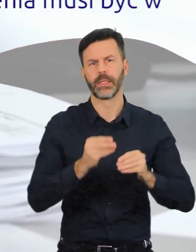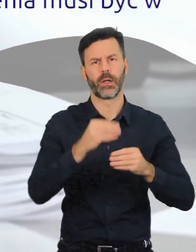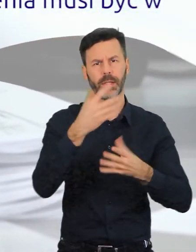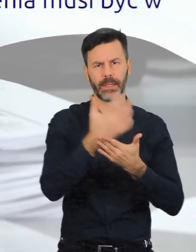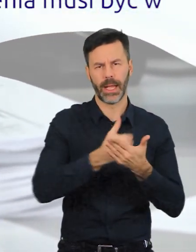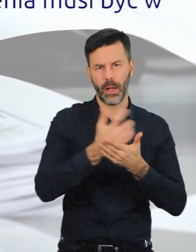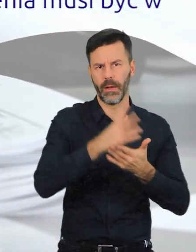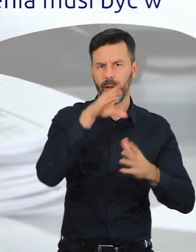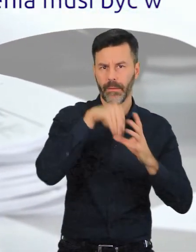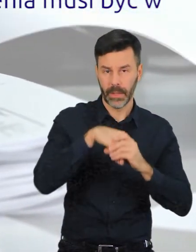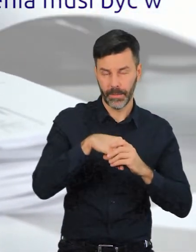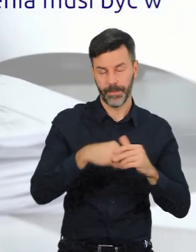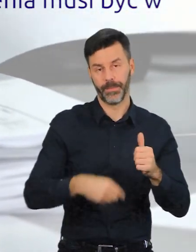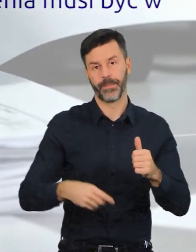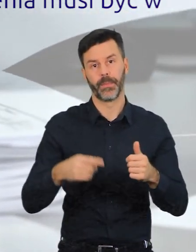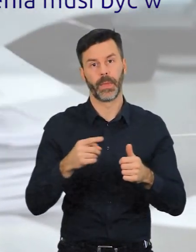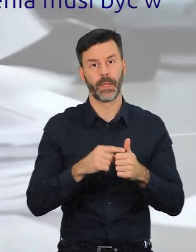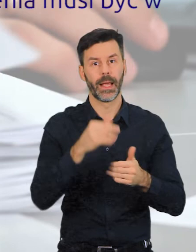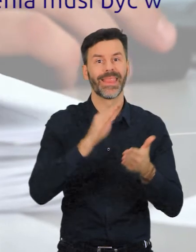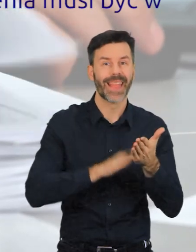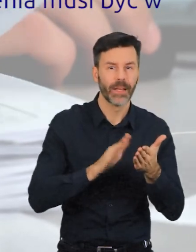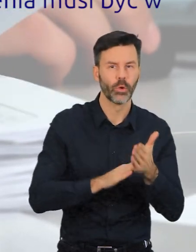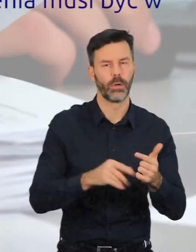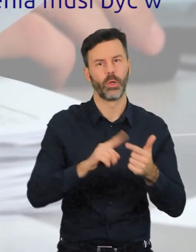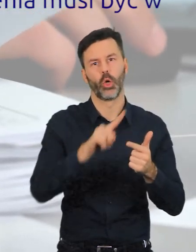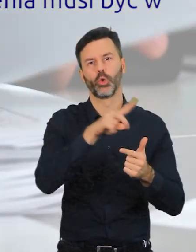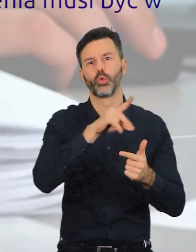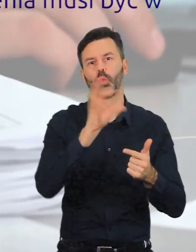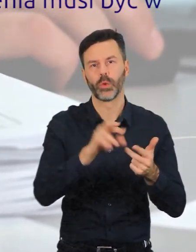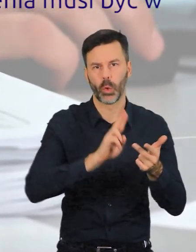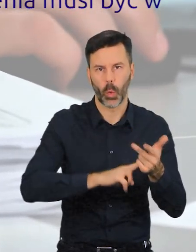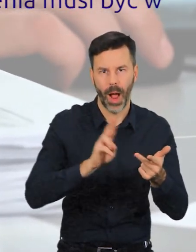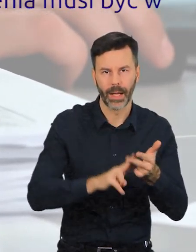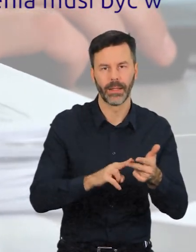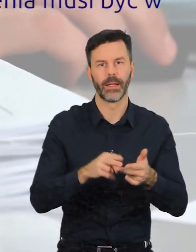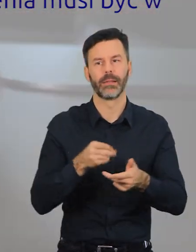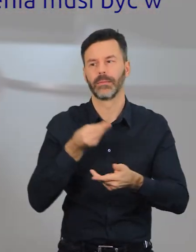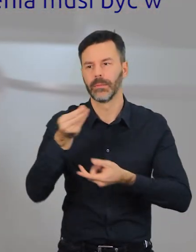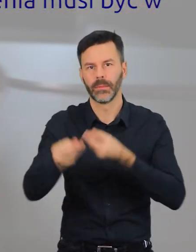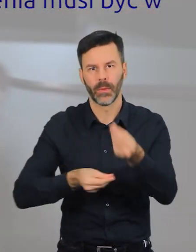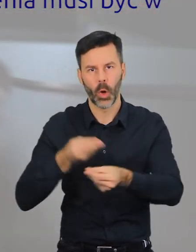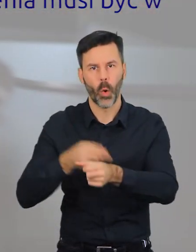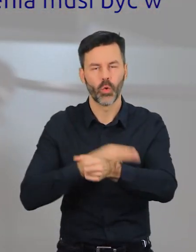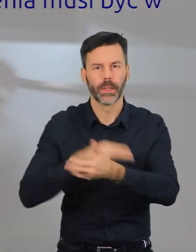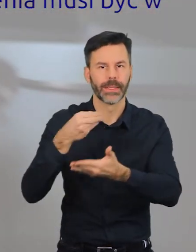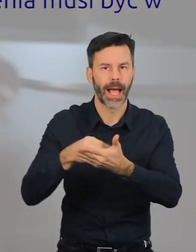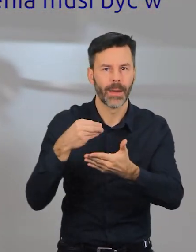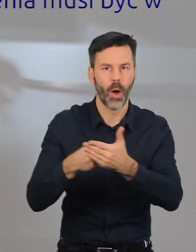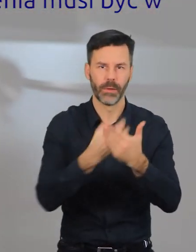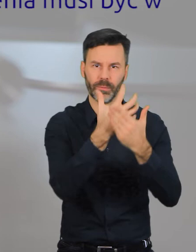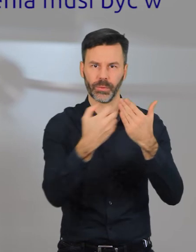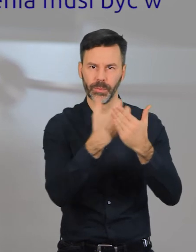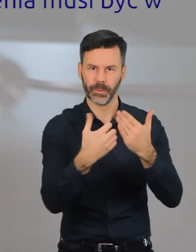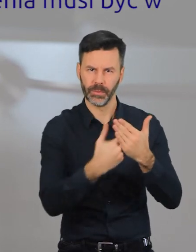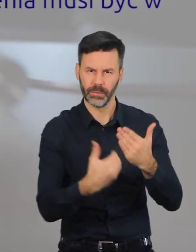liście, czyli wynagrodzenia netto, składek ZUS, zaliczki do Urzędu Skarbowego, dobrowolnych potrąceń z wynagrodzenia, etc.